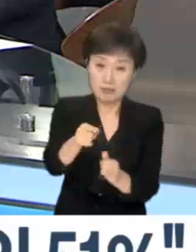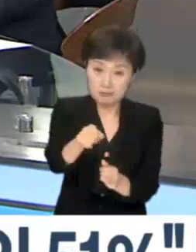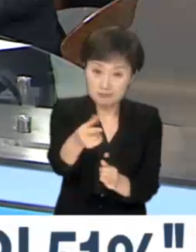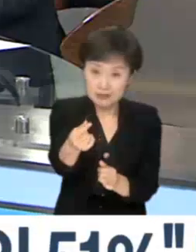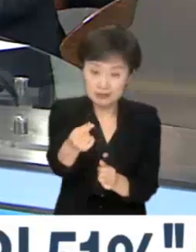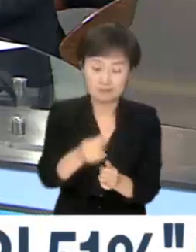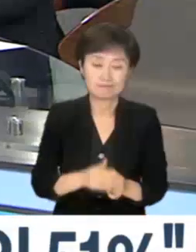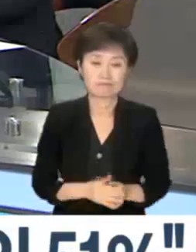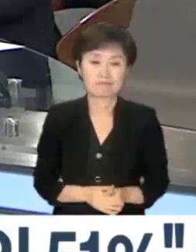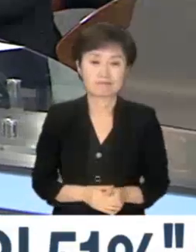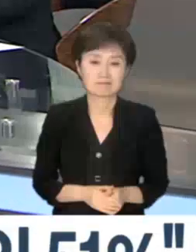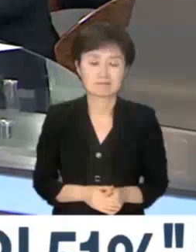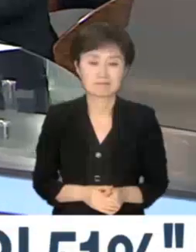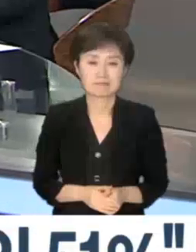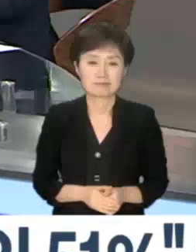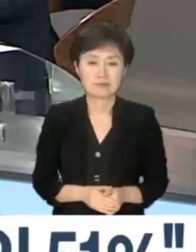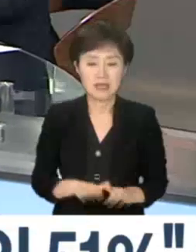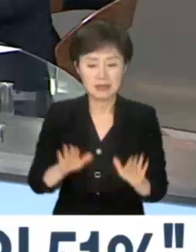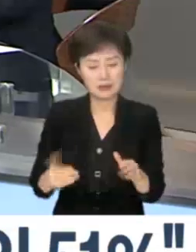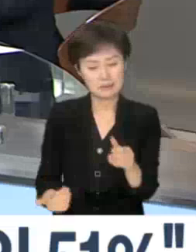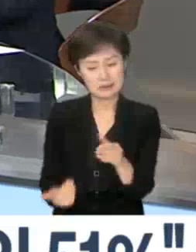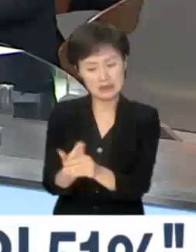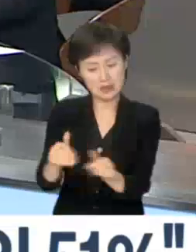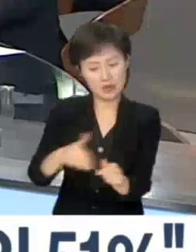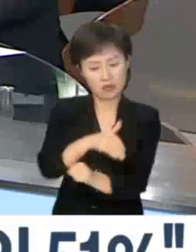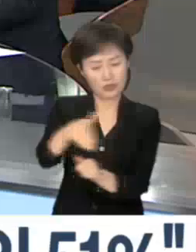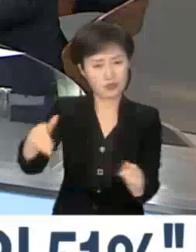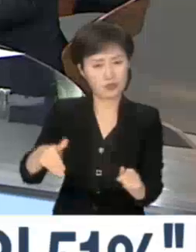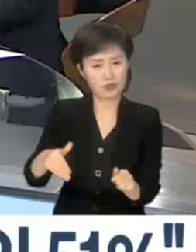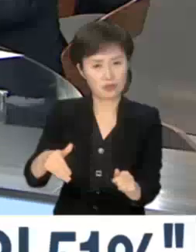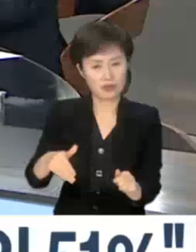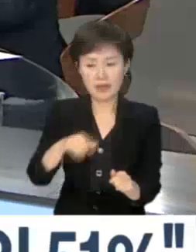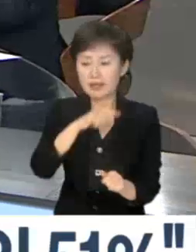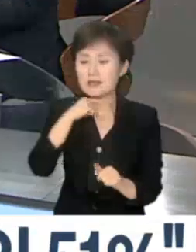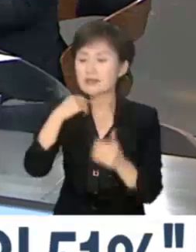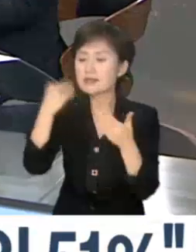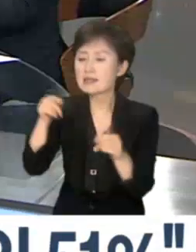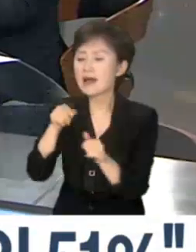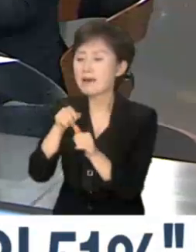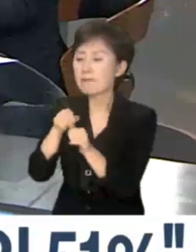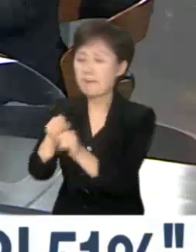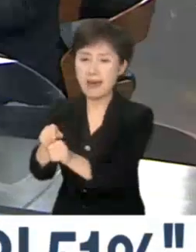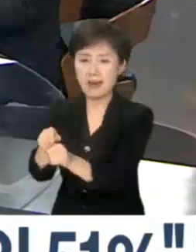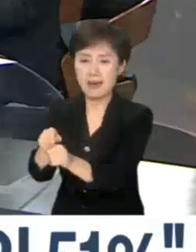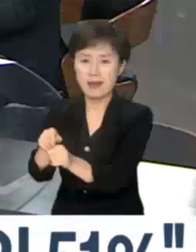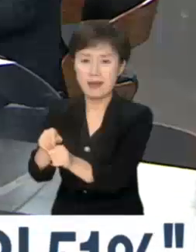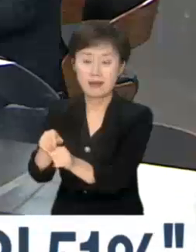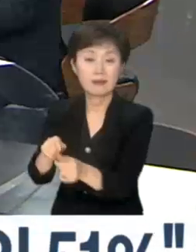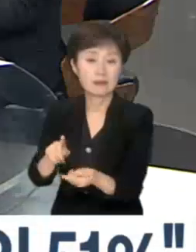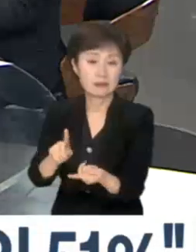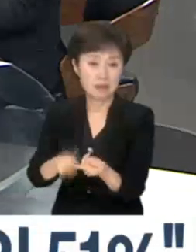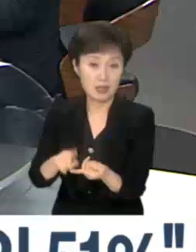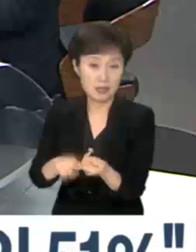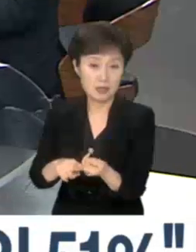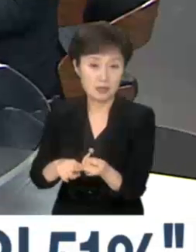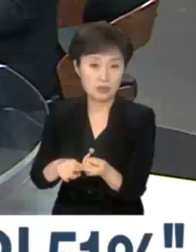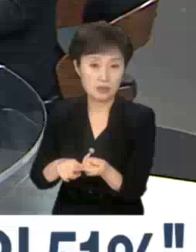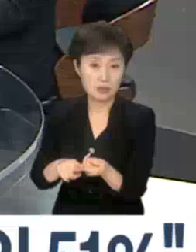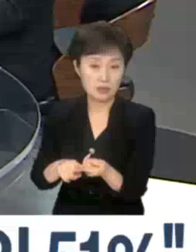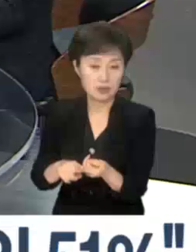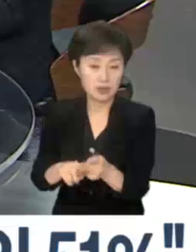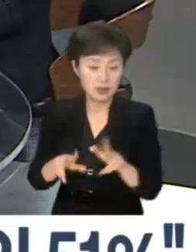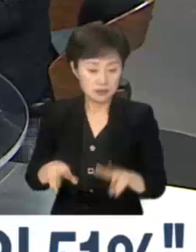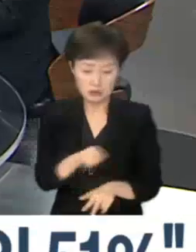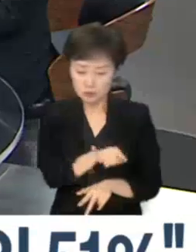예, 그렇습니다. 이제 이번 사안에 대해서 예를 들어 이제 혁신위의 희생 안건에 대해서 꼭 공관위원장이 아니더라도 이